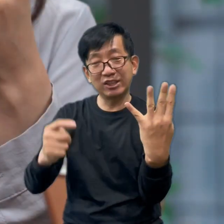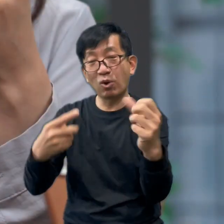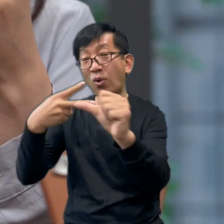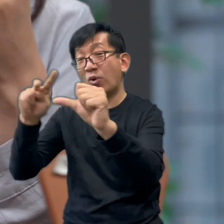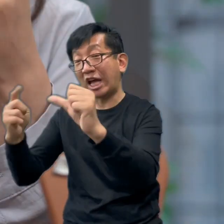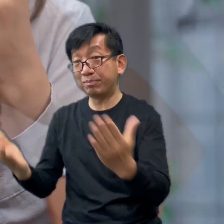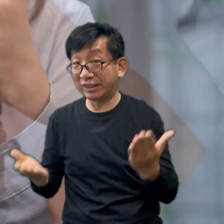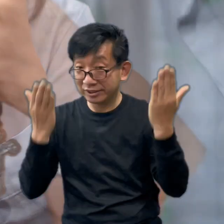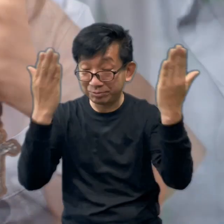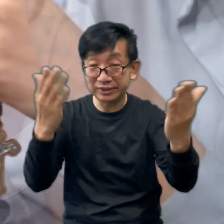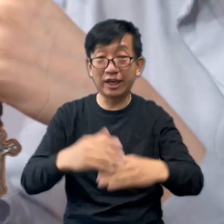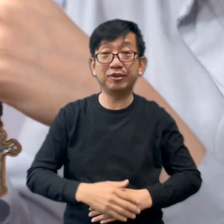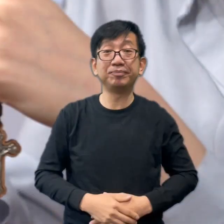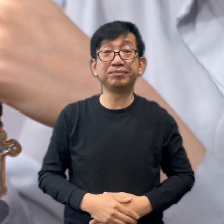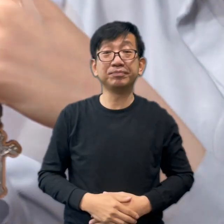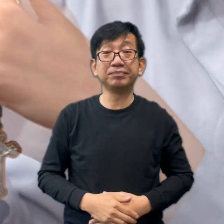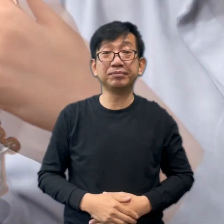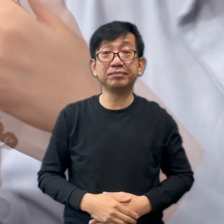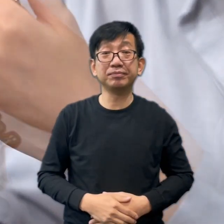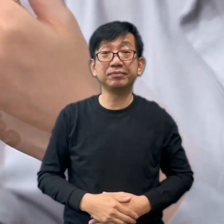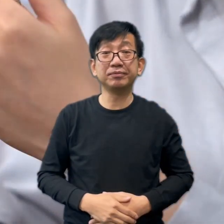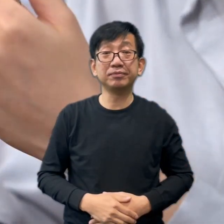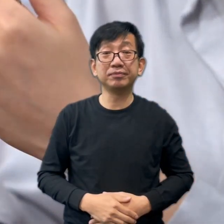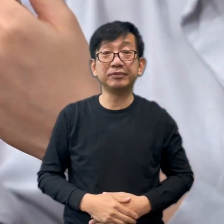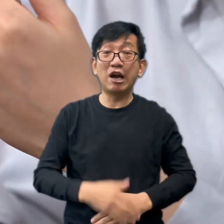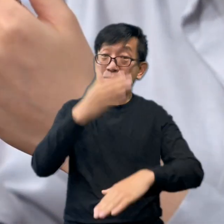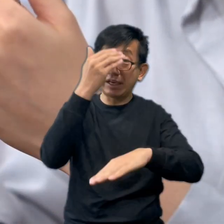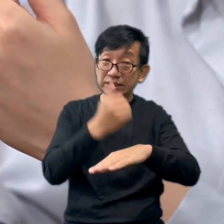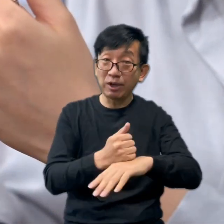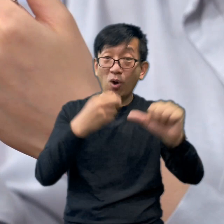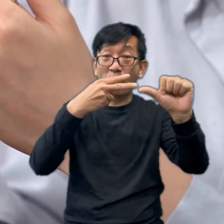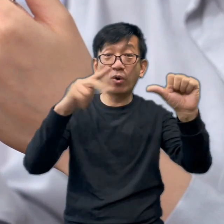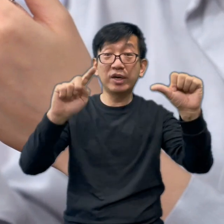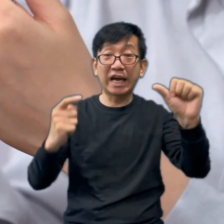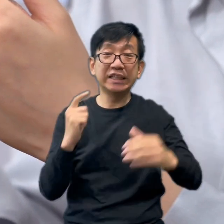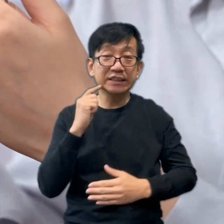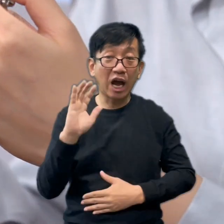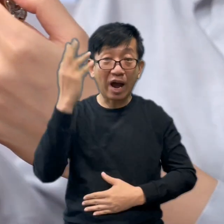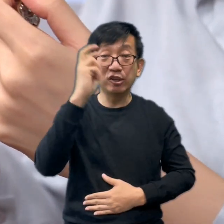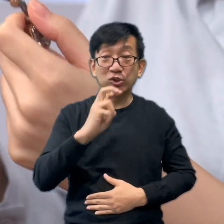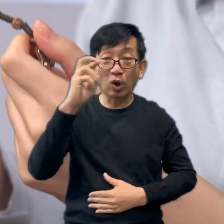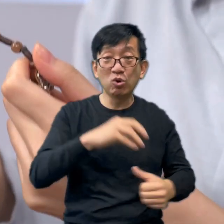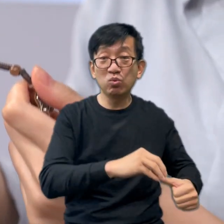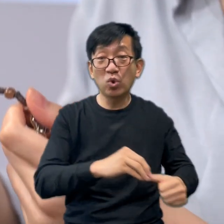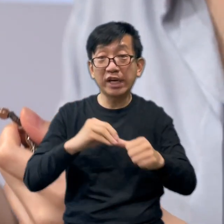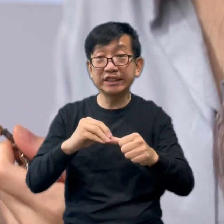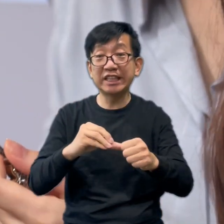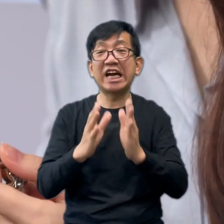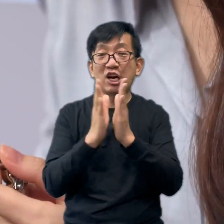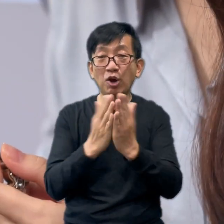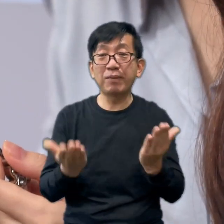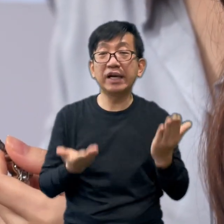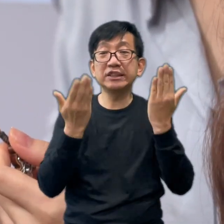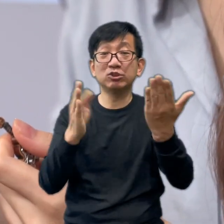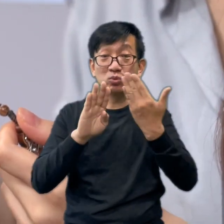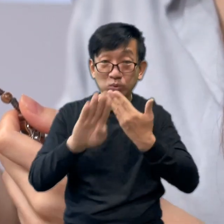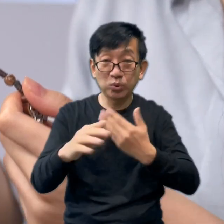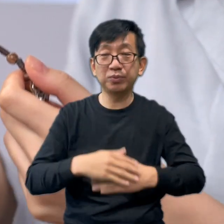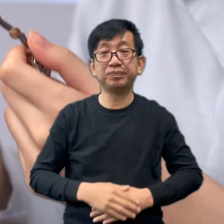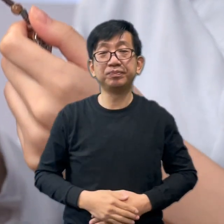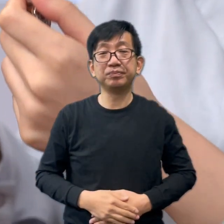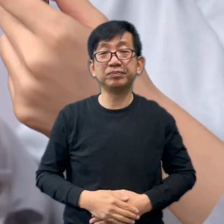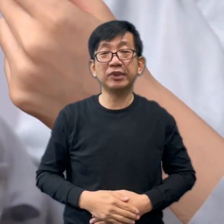방법으로 3단, 4단, 5단을 바칩니다. 마지막 5단에 영광송, 구원을 비는 기도를